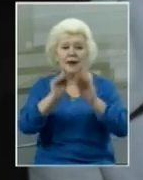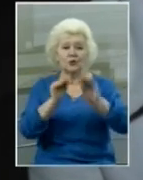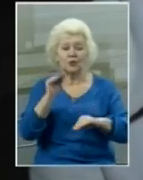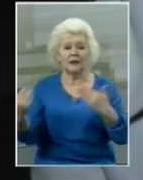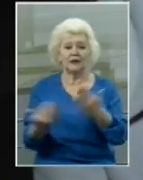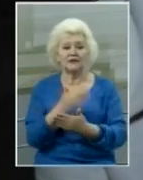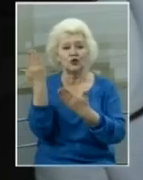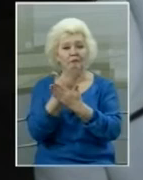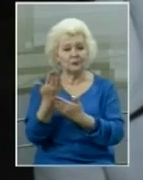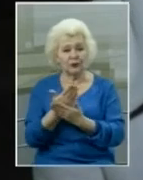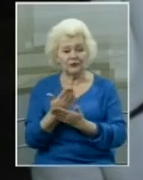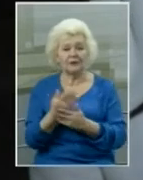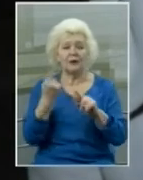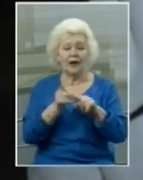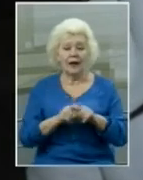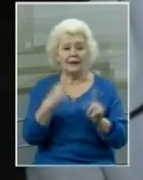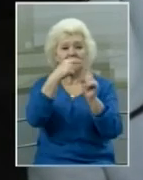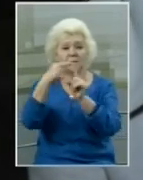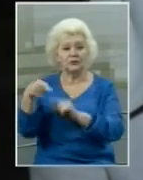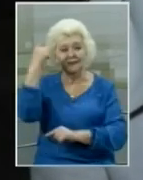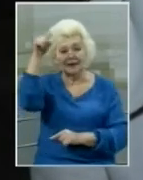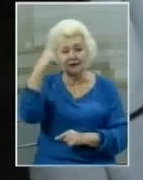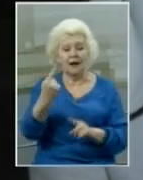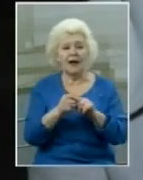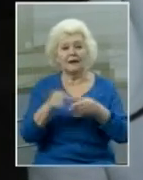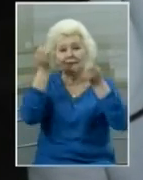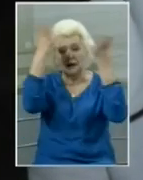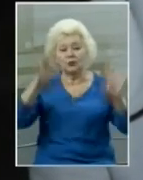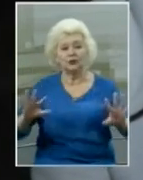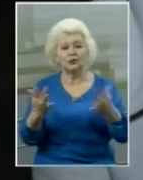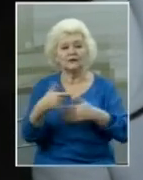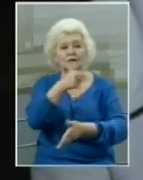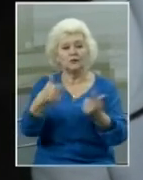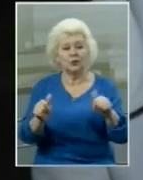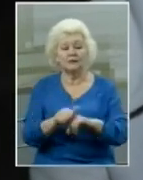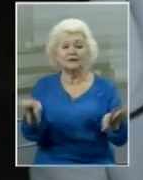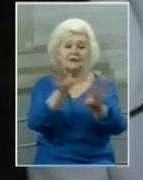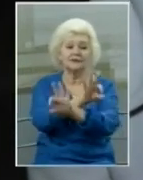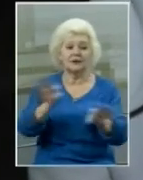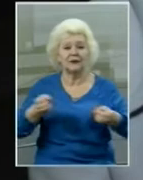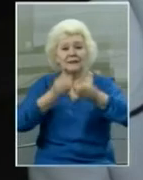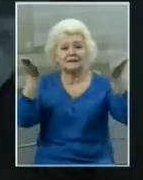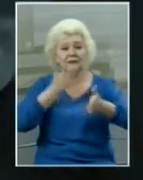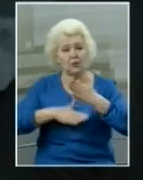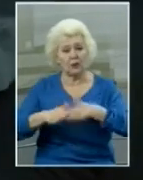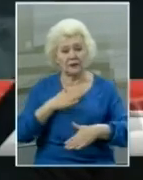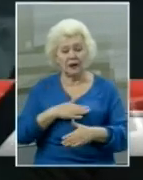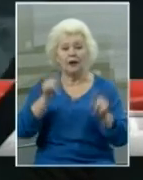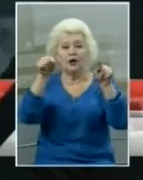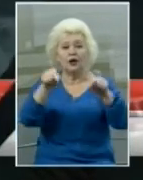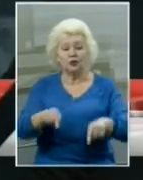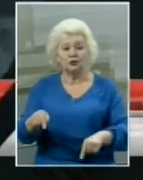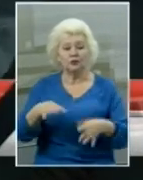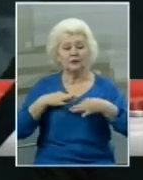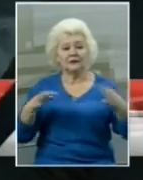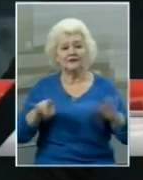с новыми мультфильмами. Это позитивное творчество, это культурное событие в городе, это замечательно, светло и радостно. Тут